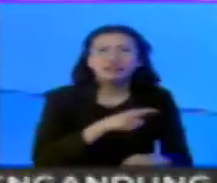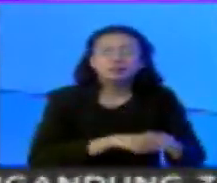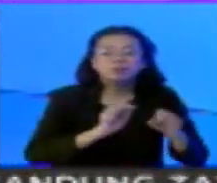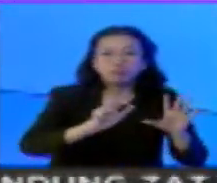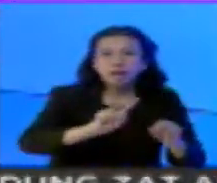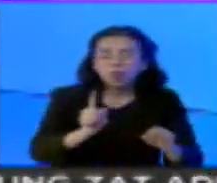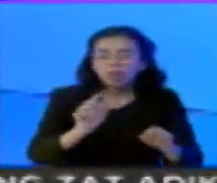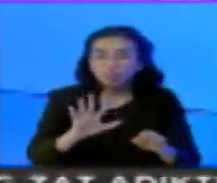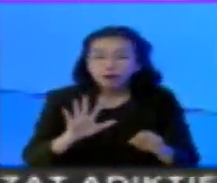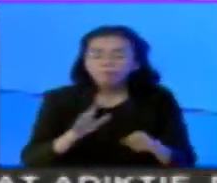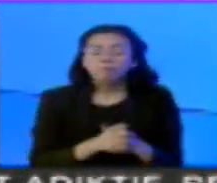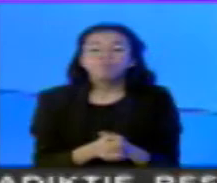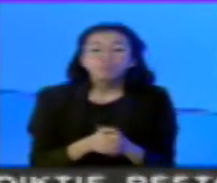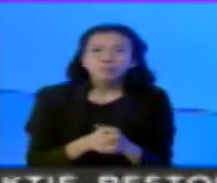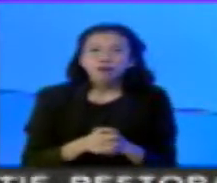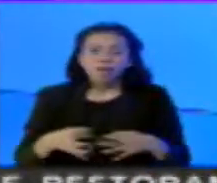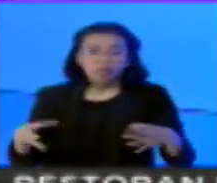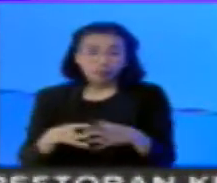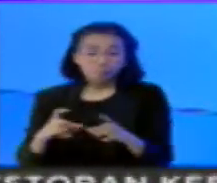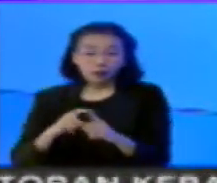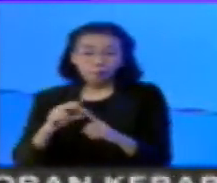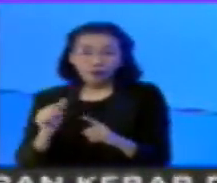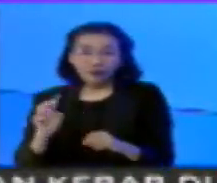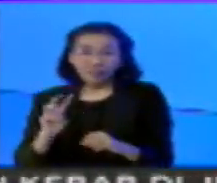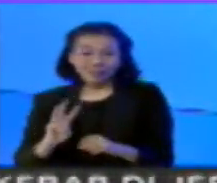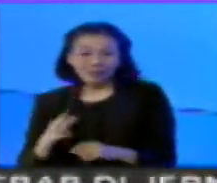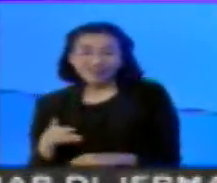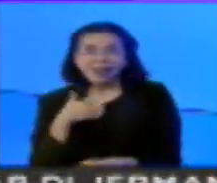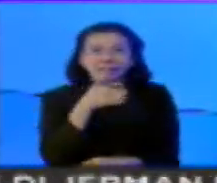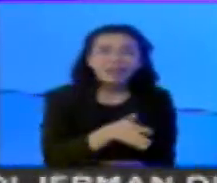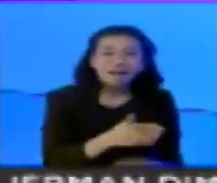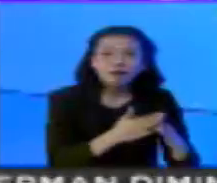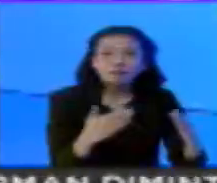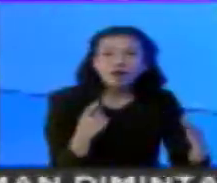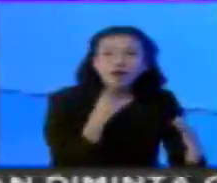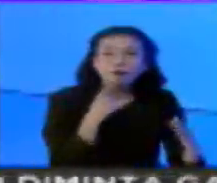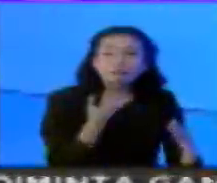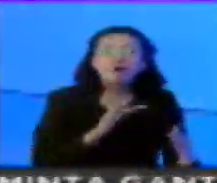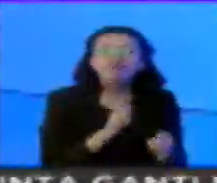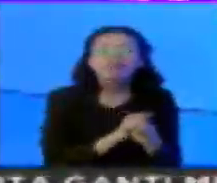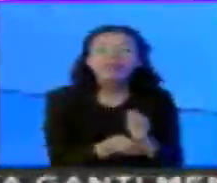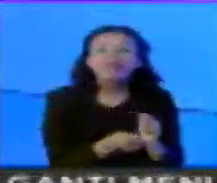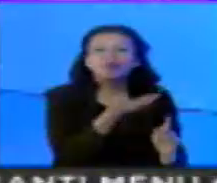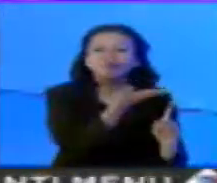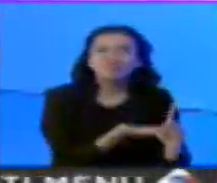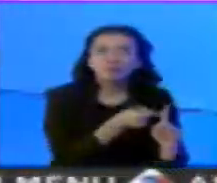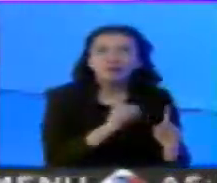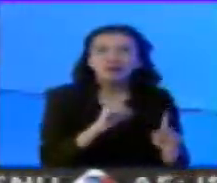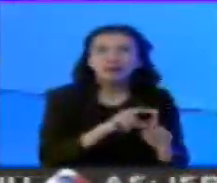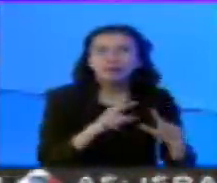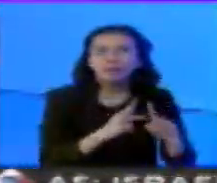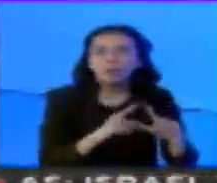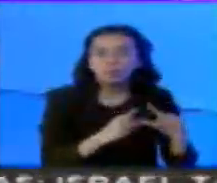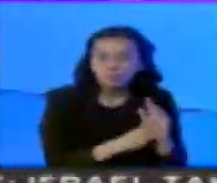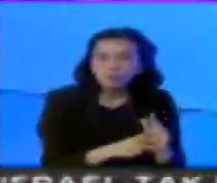Kedatangan Komisi 3 DPR RI ini sebagai bagian dari uji kelayakan dan kepatutan atau fit and proper test calon Kapolri. Idam bersama